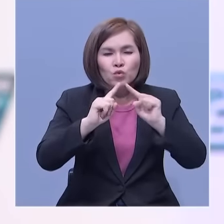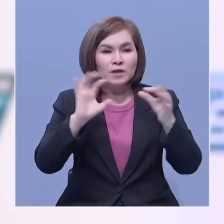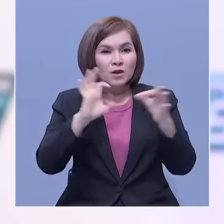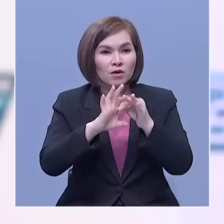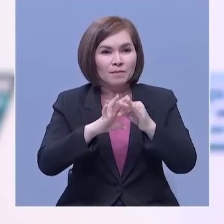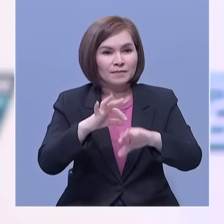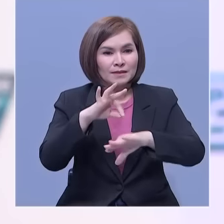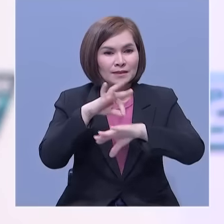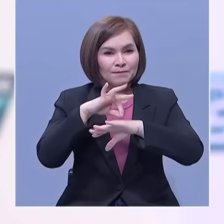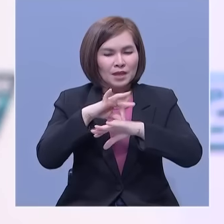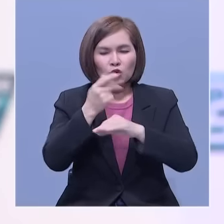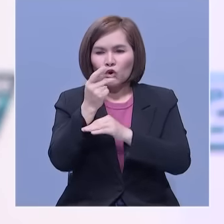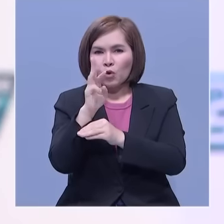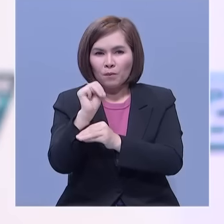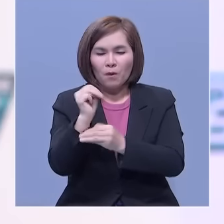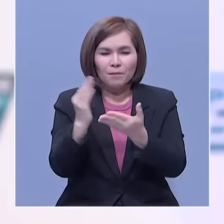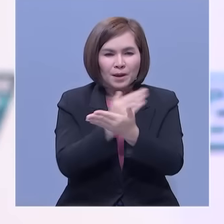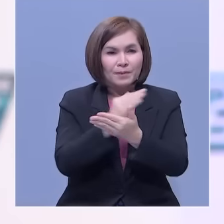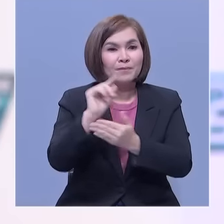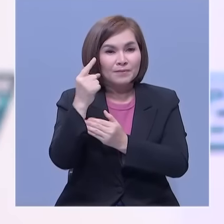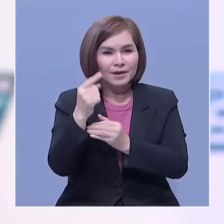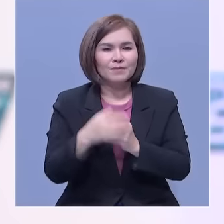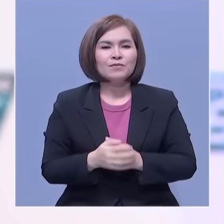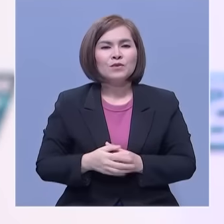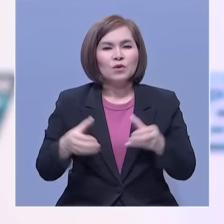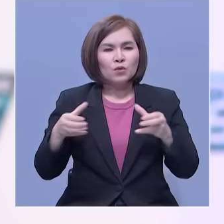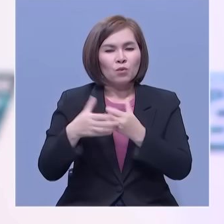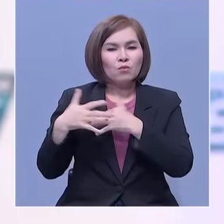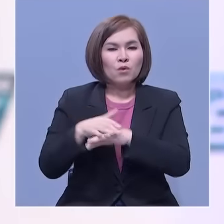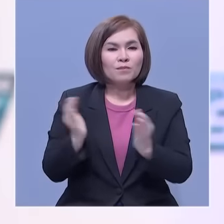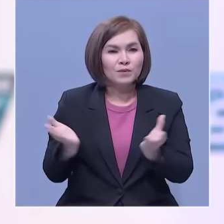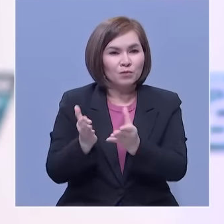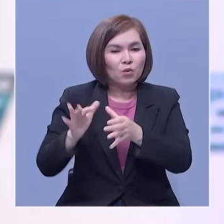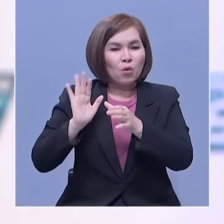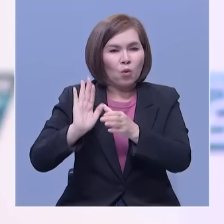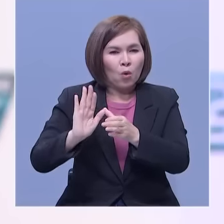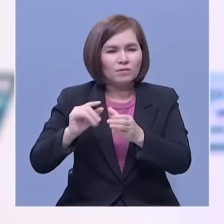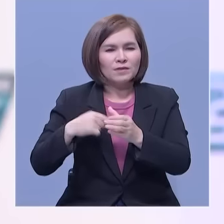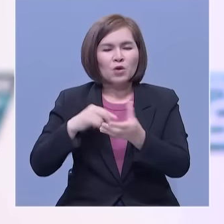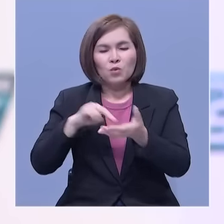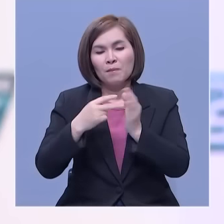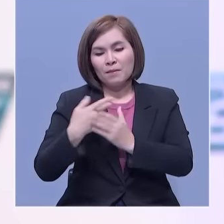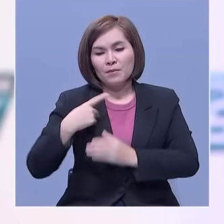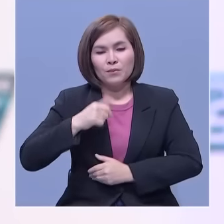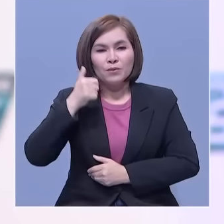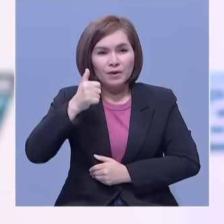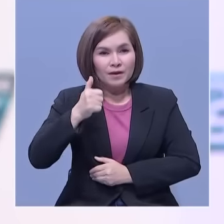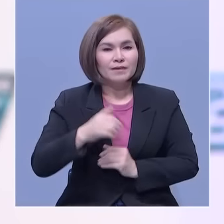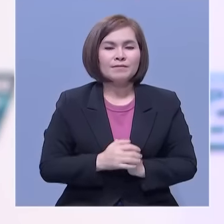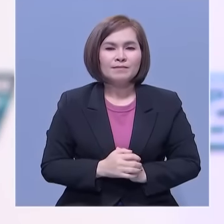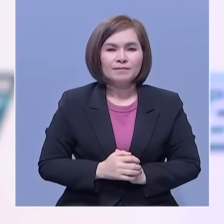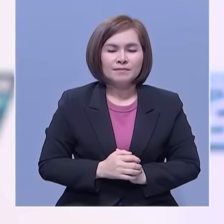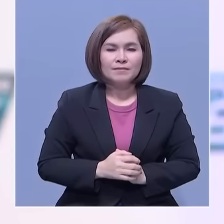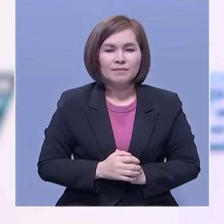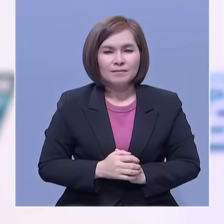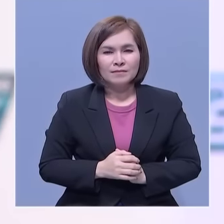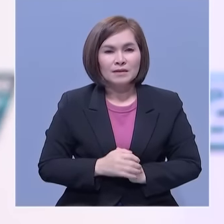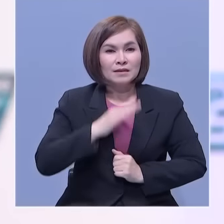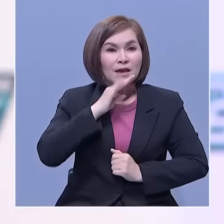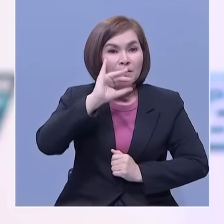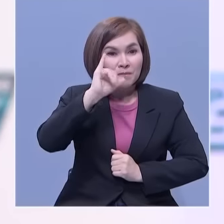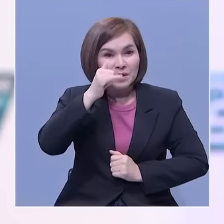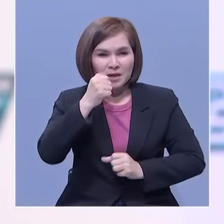ครมกันใหม่อะไรกันใหม่สายป่าก็ยังถือว่าได้กำไรอยู่ดีนะครับแต่ถ้าแต่ถ้ามันลูกเข้าทางไป